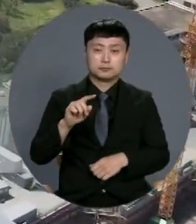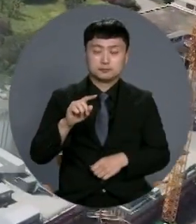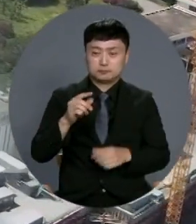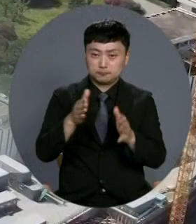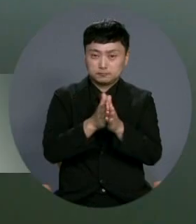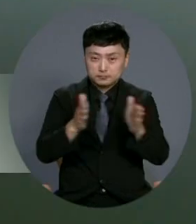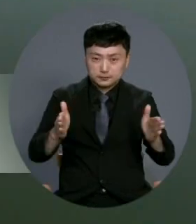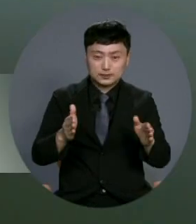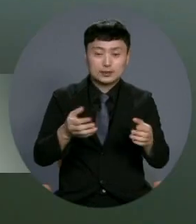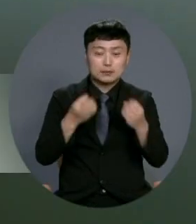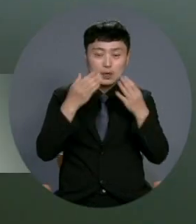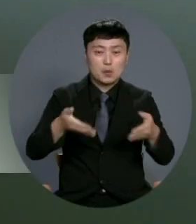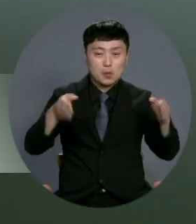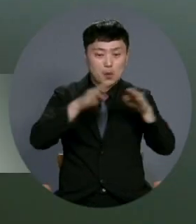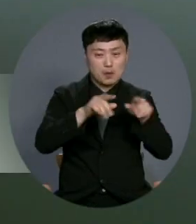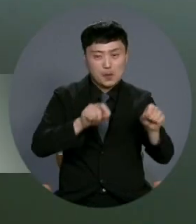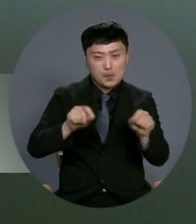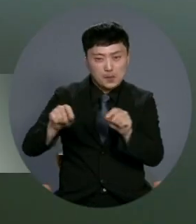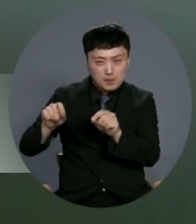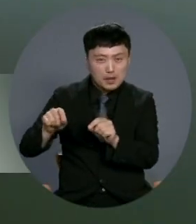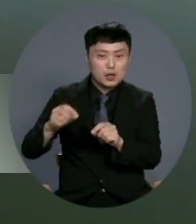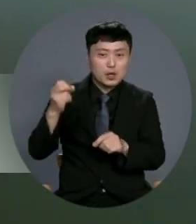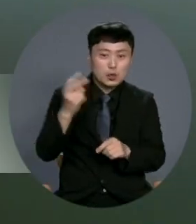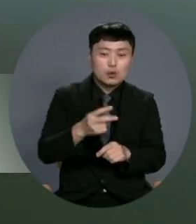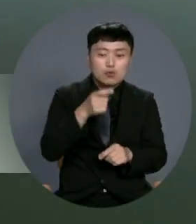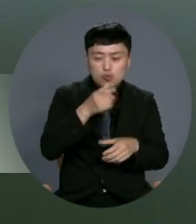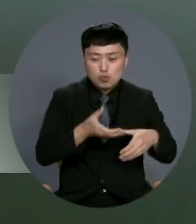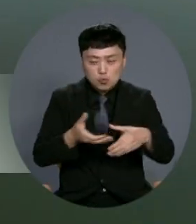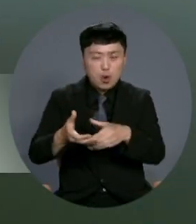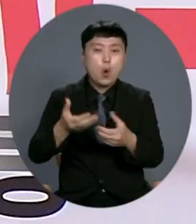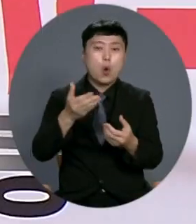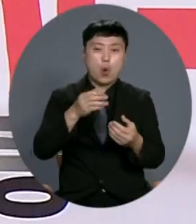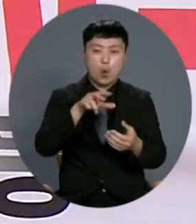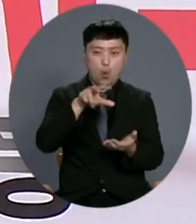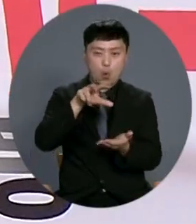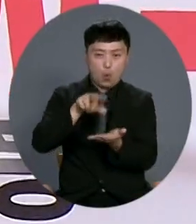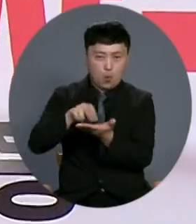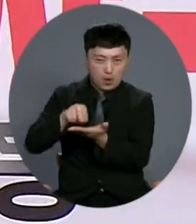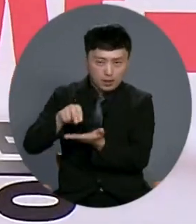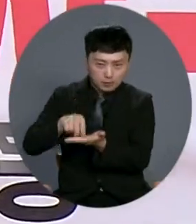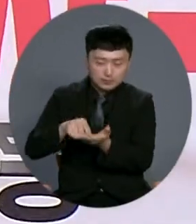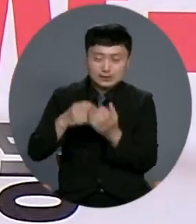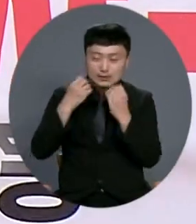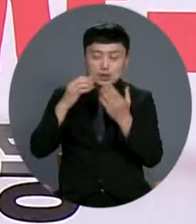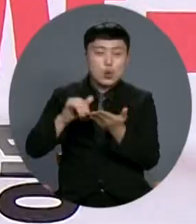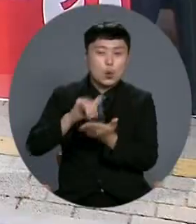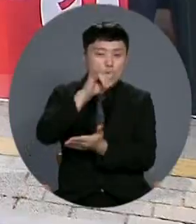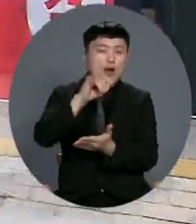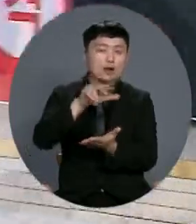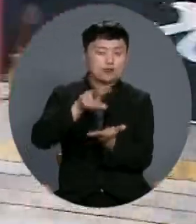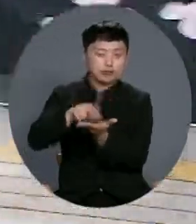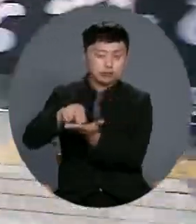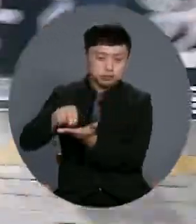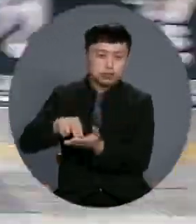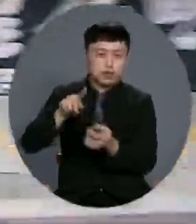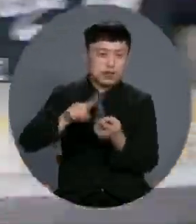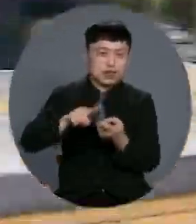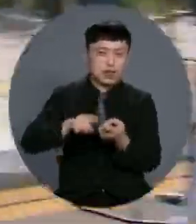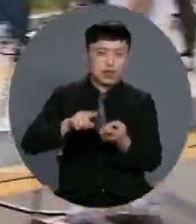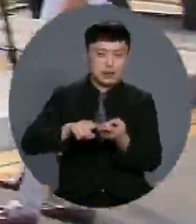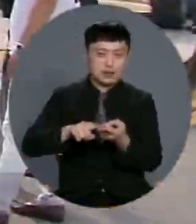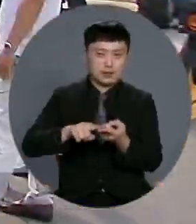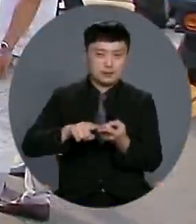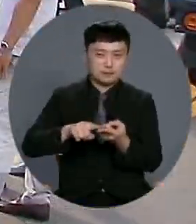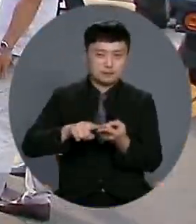신청사 이전과 취수원 이전 계획 변경, 갈등이 끊이지 않는 대구경북 신공항 문제 등 굵직한 현안이